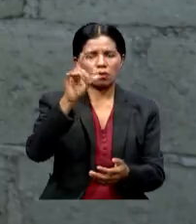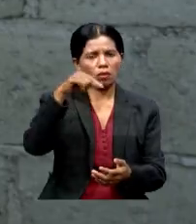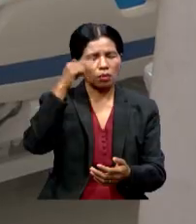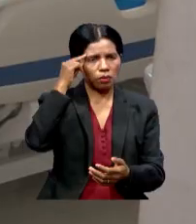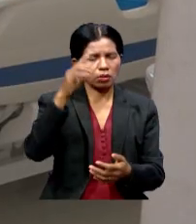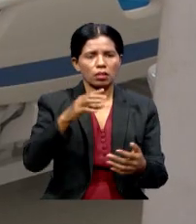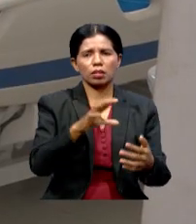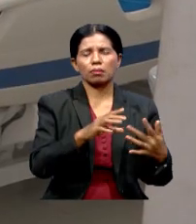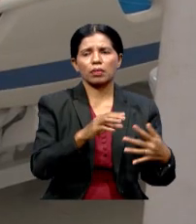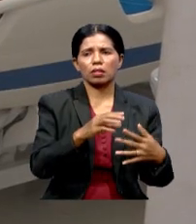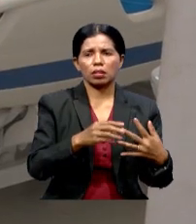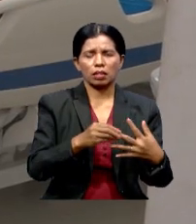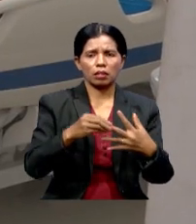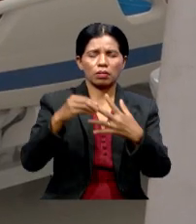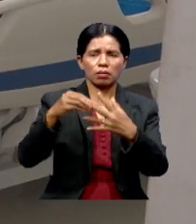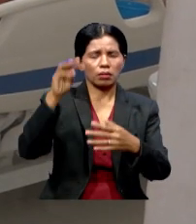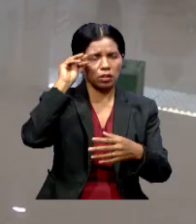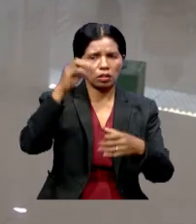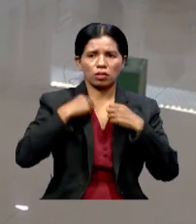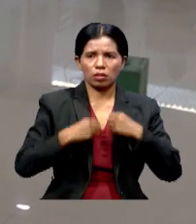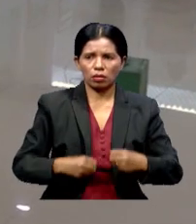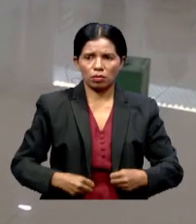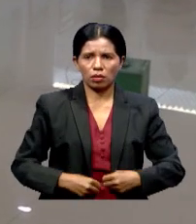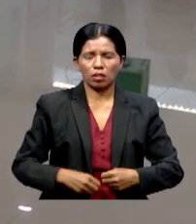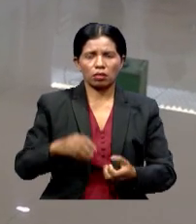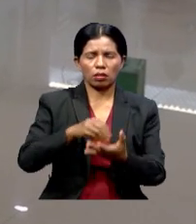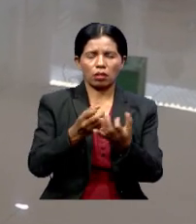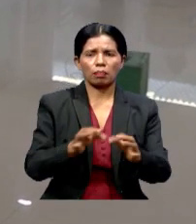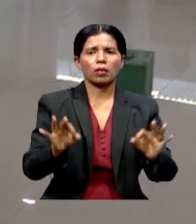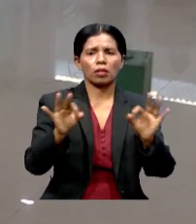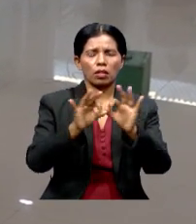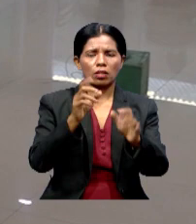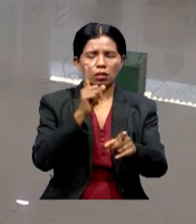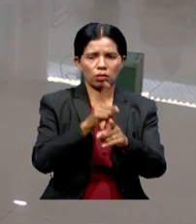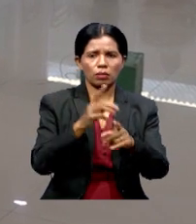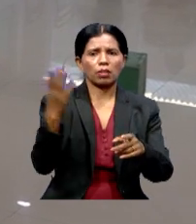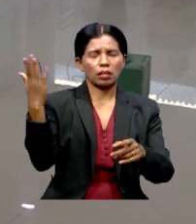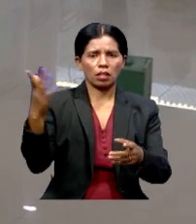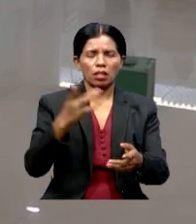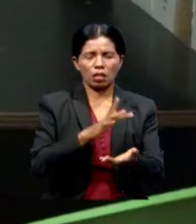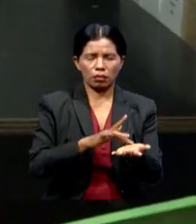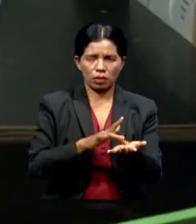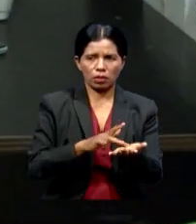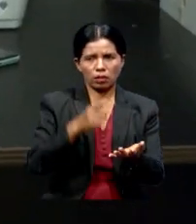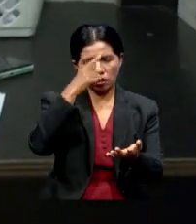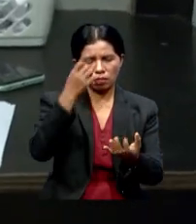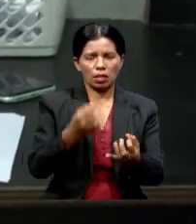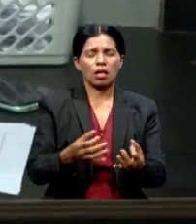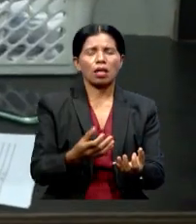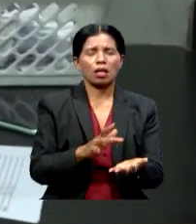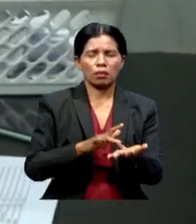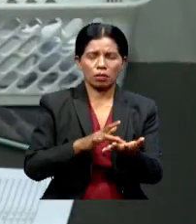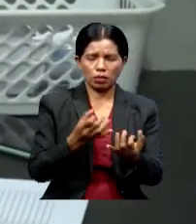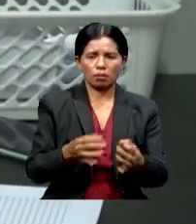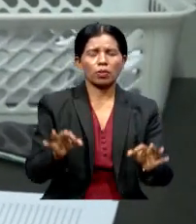bahaya ministeru Saudi atau tak free dari liu bahaya aimuruk tambah aimuruk nemak saya free dari bahaya emene